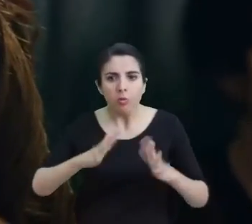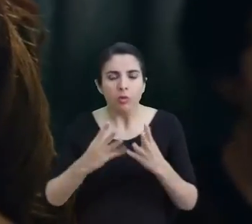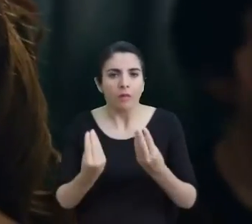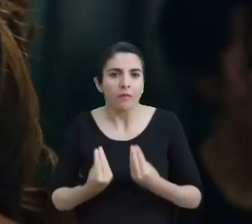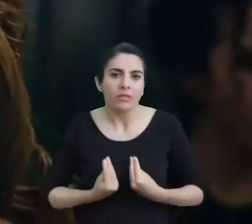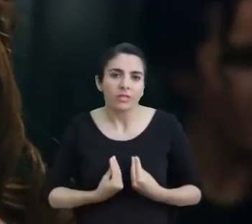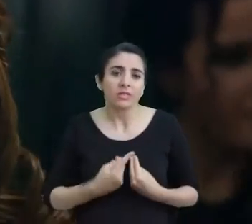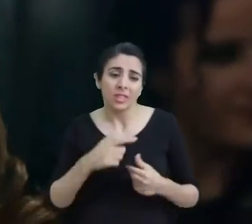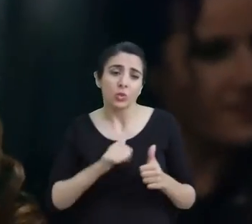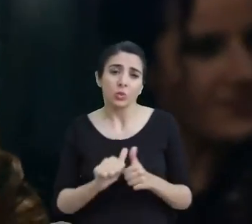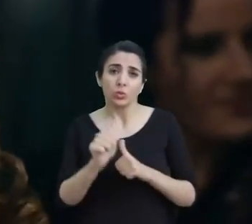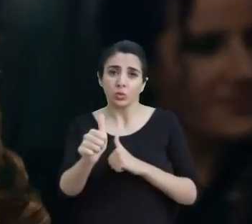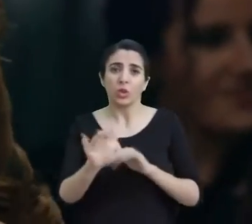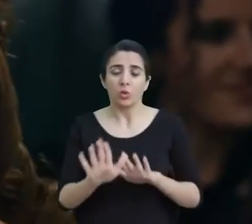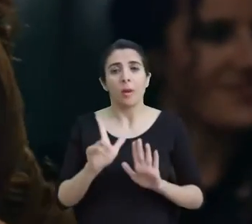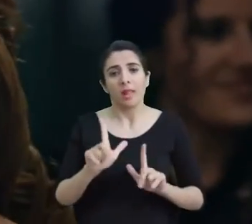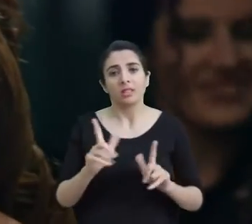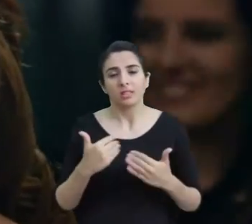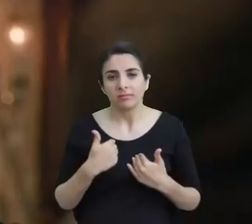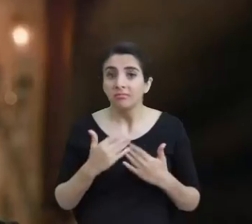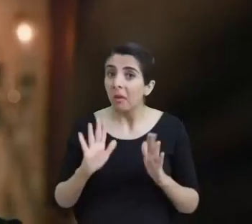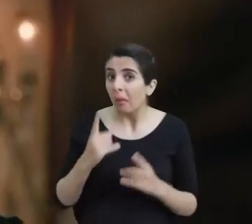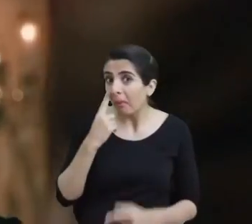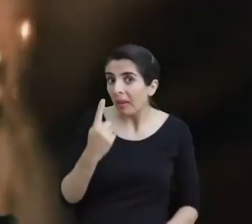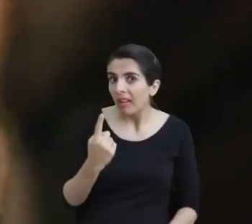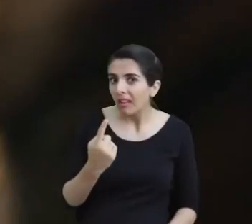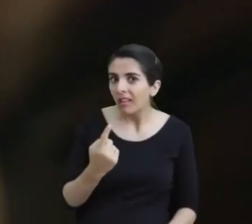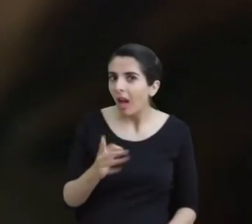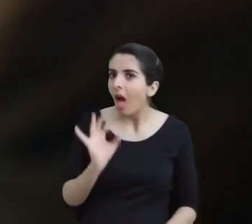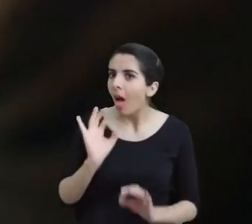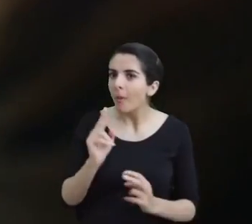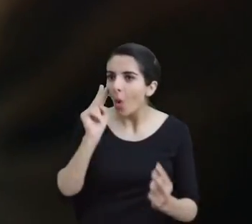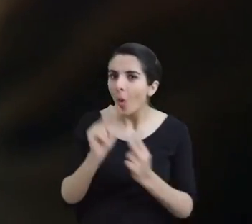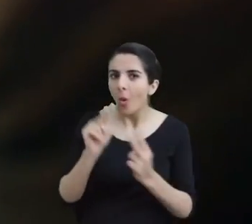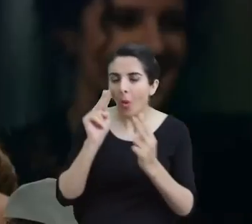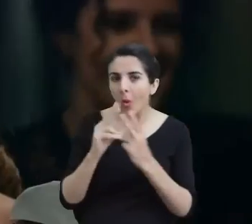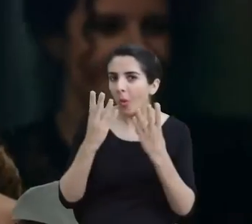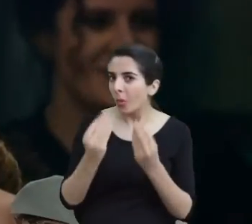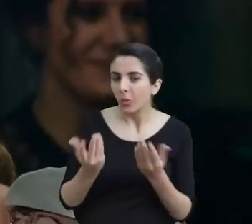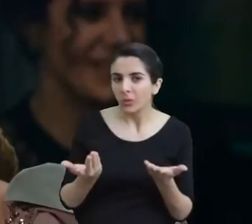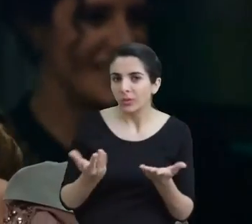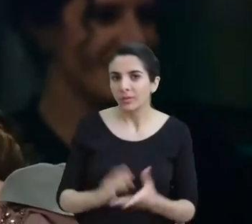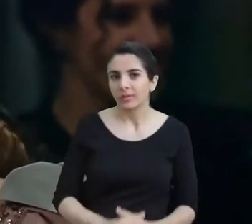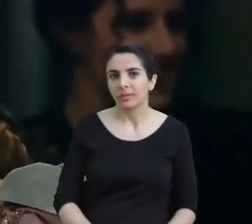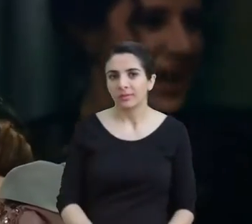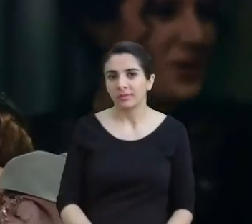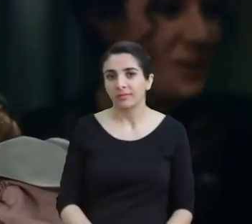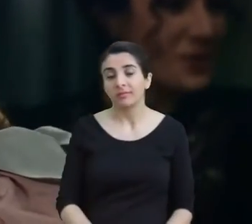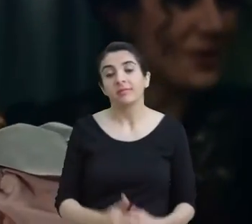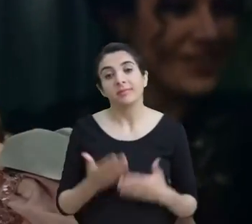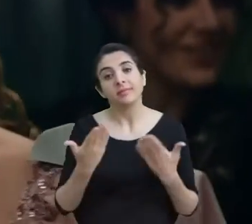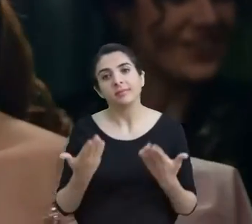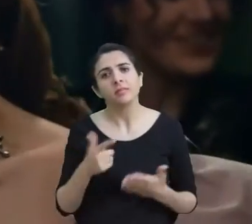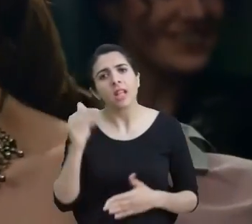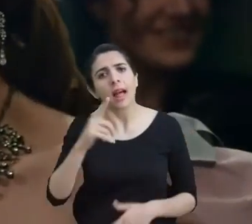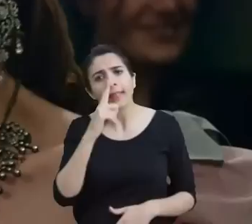çeviriyorsunuz. Sizden uzak durmak gerek. Ama bakın, sık sık karşılaşıyoruz öyle değil mi?